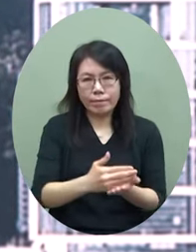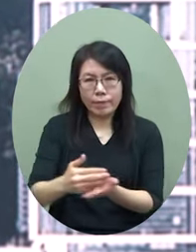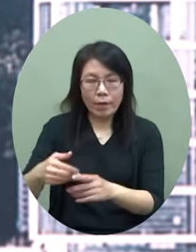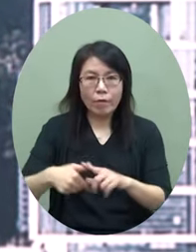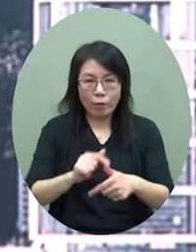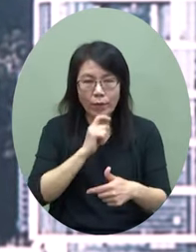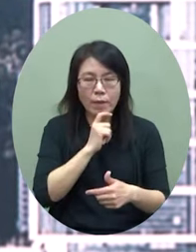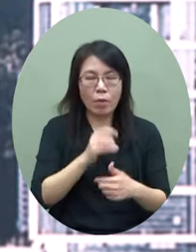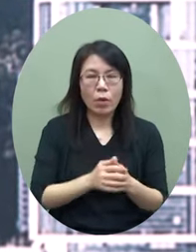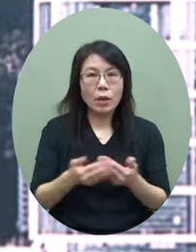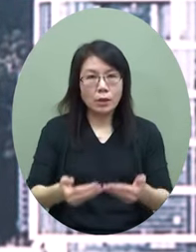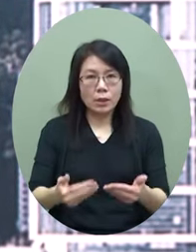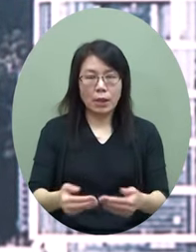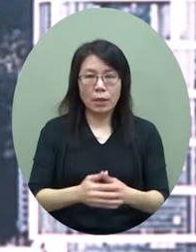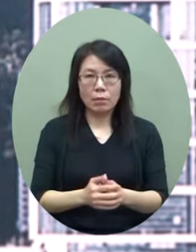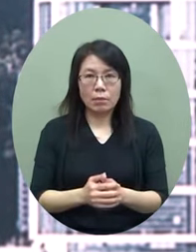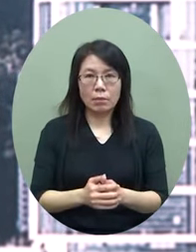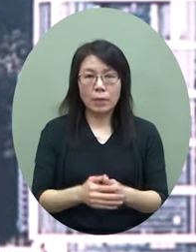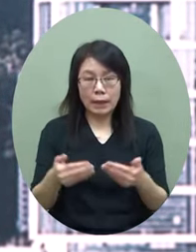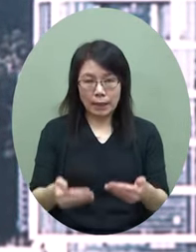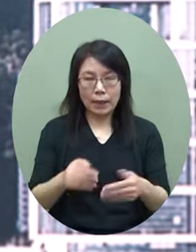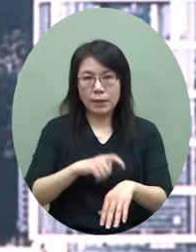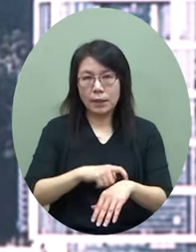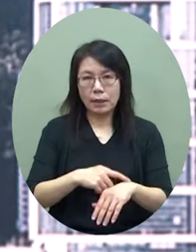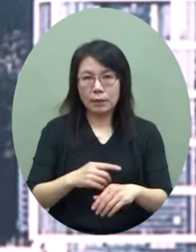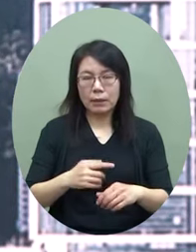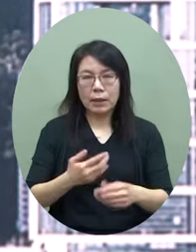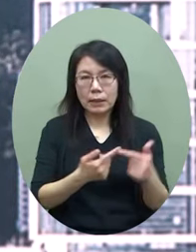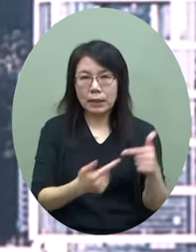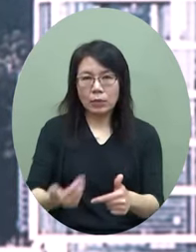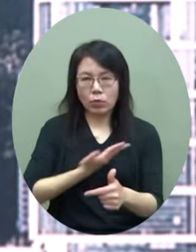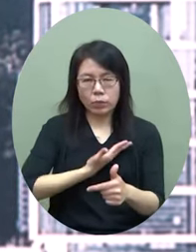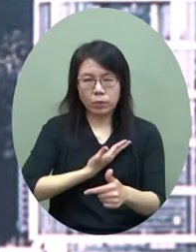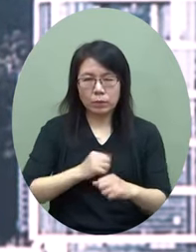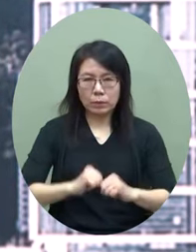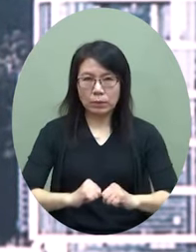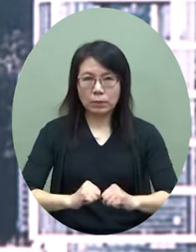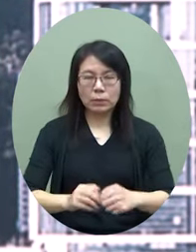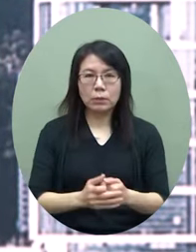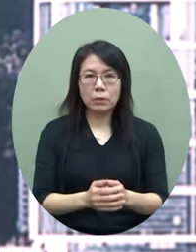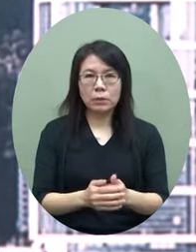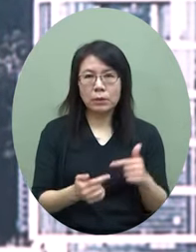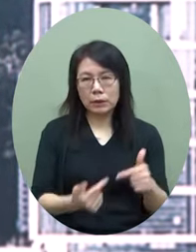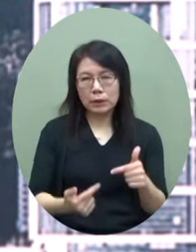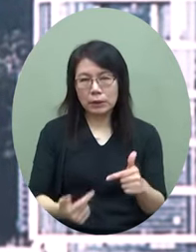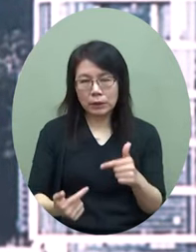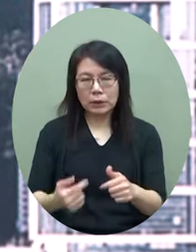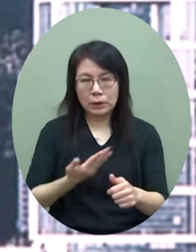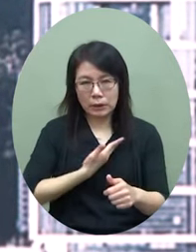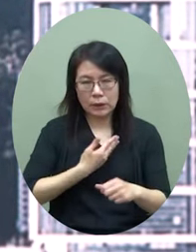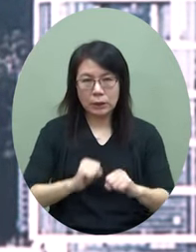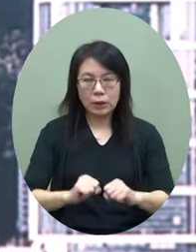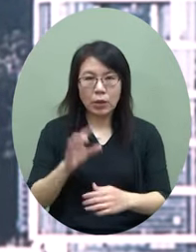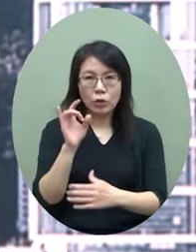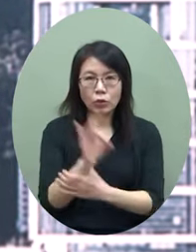是需要我们在这一段时间继续咬紧牙关是撑下去希望能够